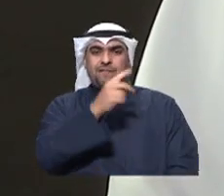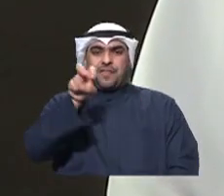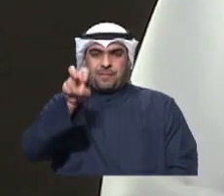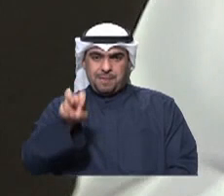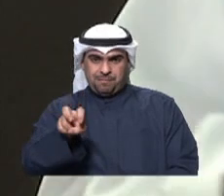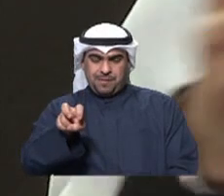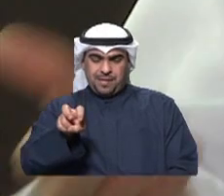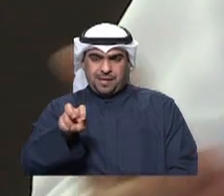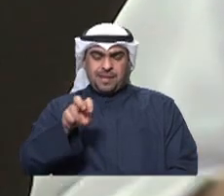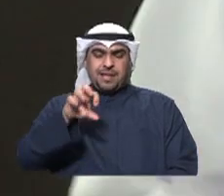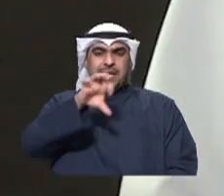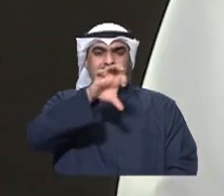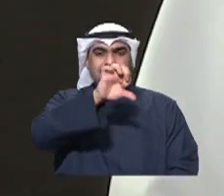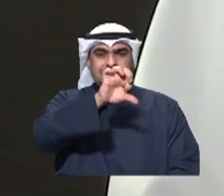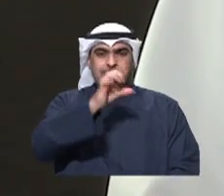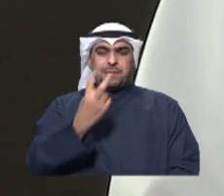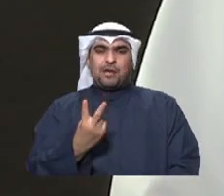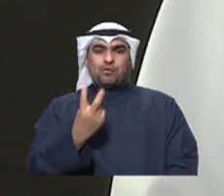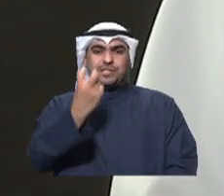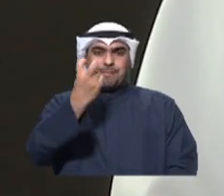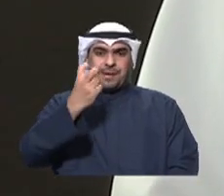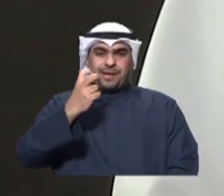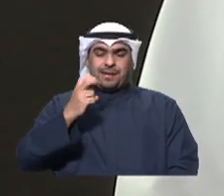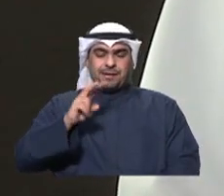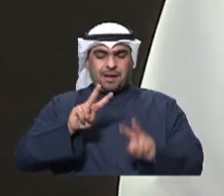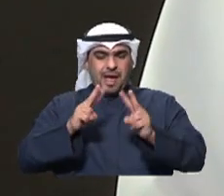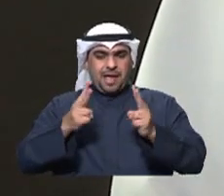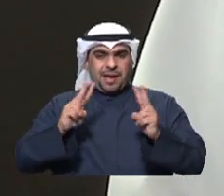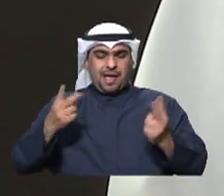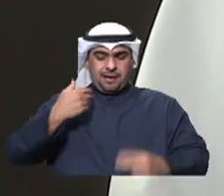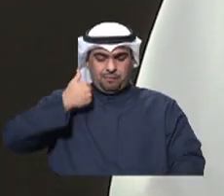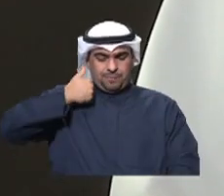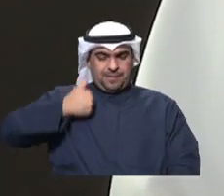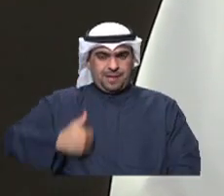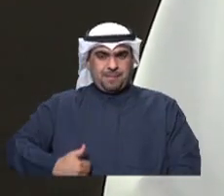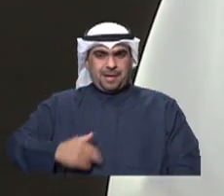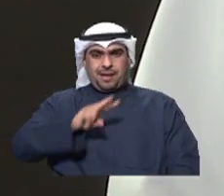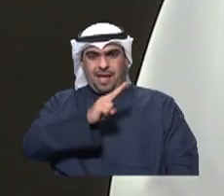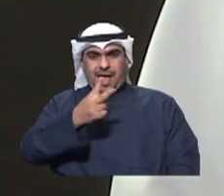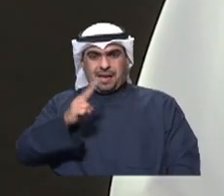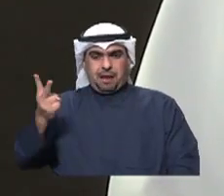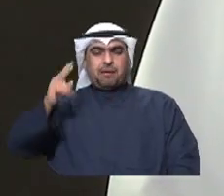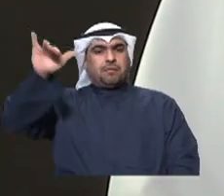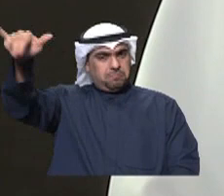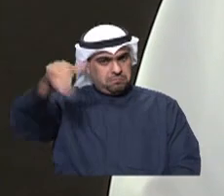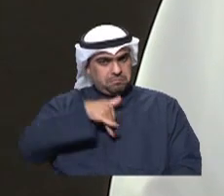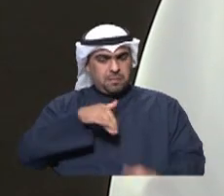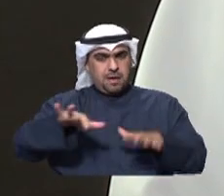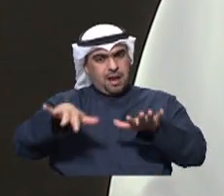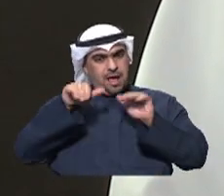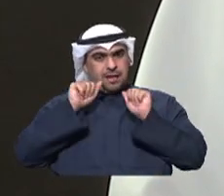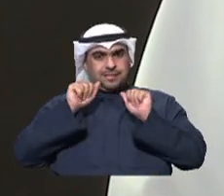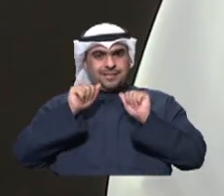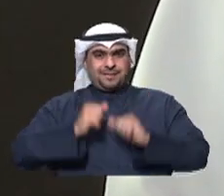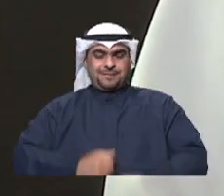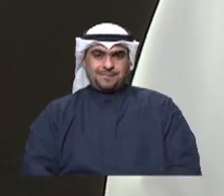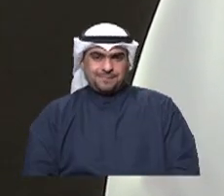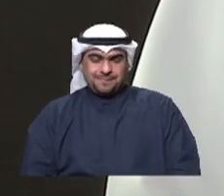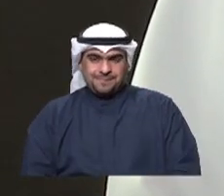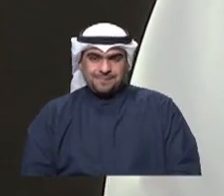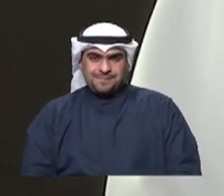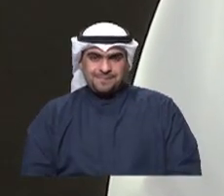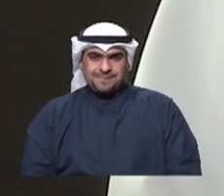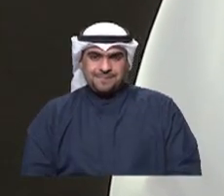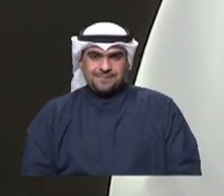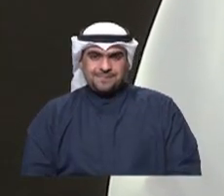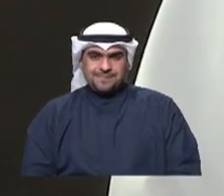عامة اللي هي لما يجوا الزوار من المستشفيات الأخرى لإجراء العمليات هنا كزوار لخدمة المرضى. طبعا